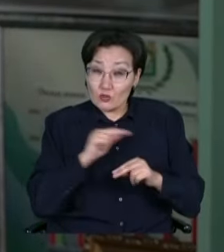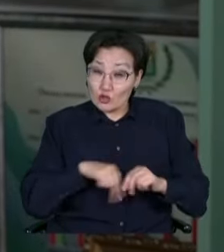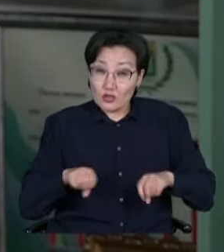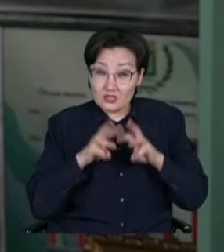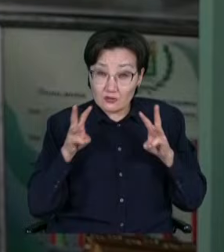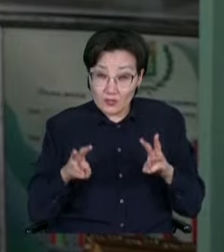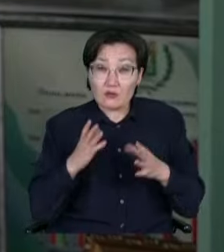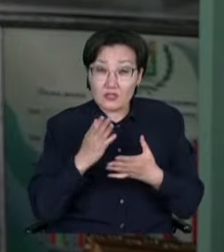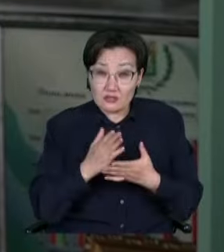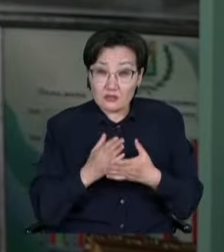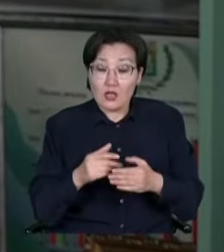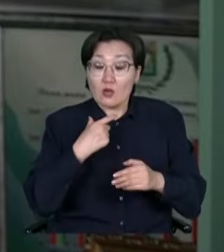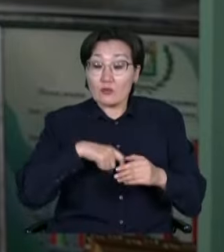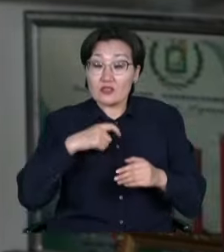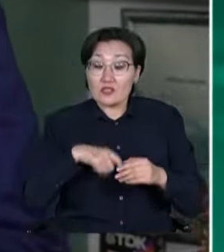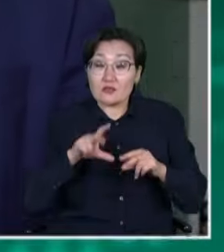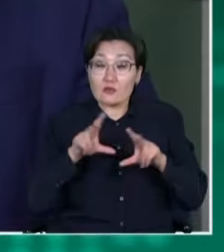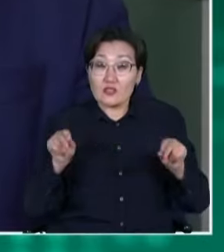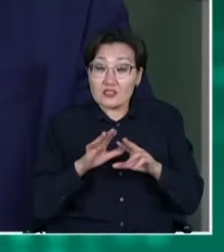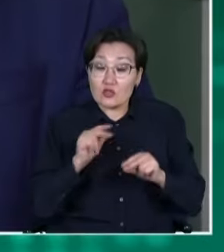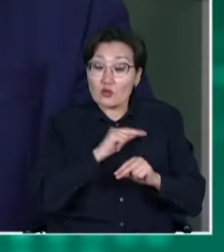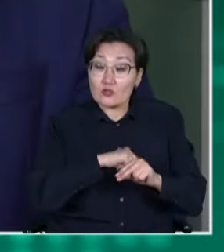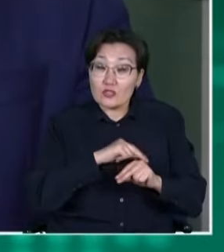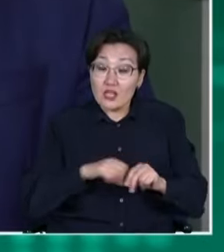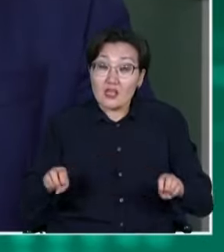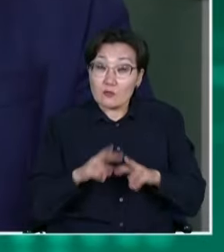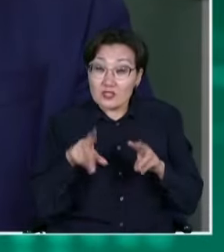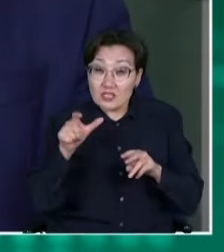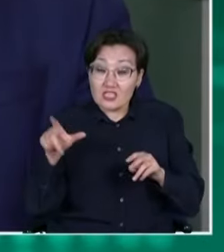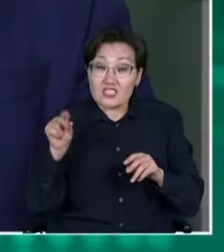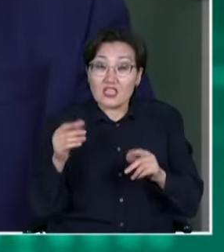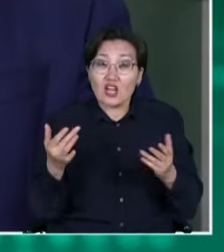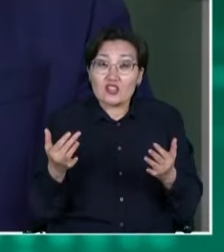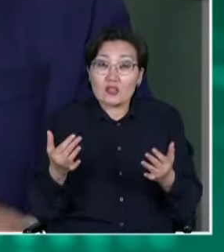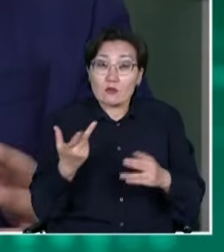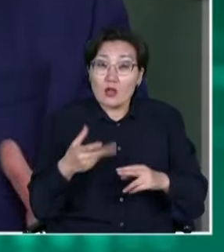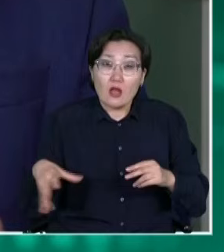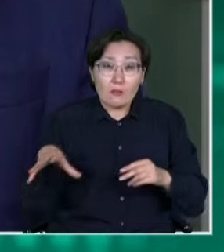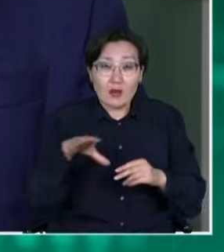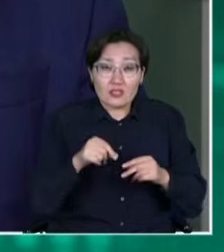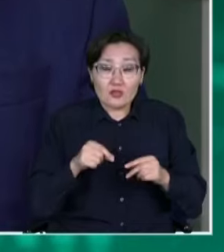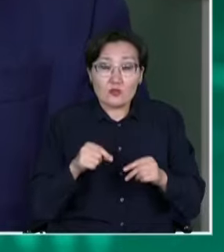қамтамасыз етіп отырмыз? Өзін өзі сәтсіз жұмыспен қамтамасыз етіп отырған адамдардың саны қанша? Осының барлығы